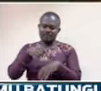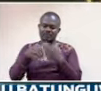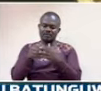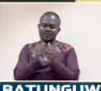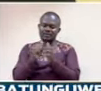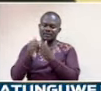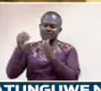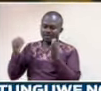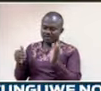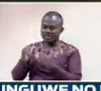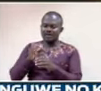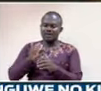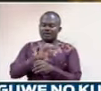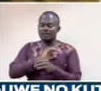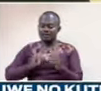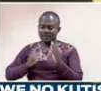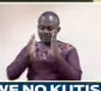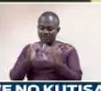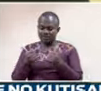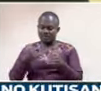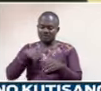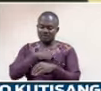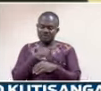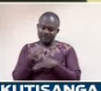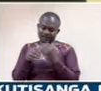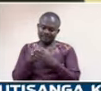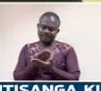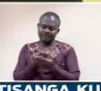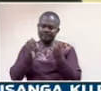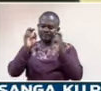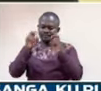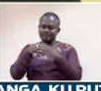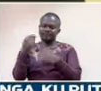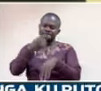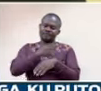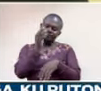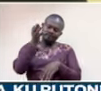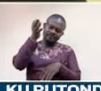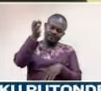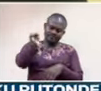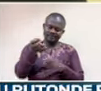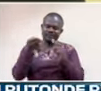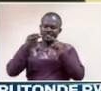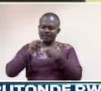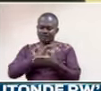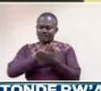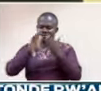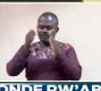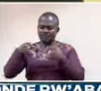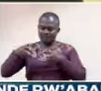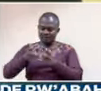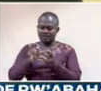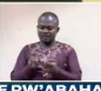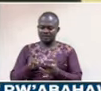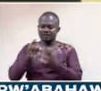mbere abakristo ubutumwa turasaba yuko mu minsi itaha hazaba batagatifu ku buryo